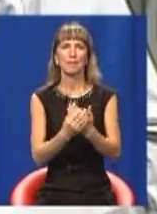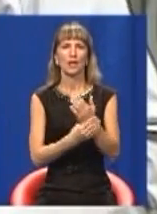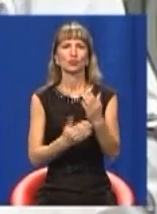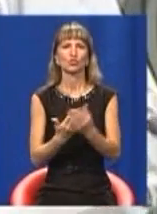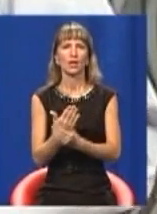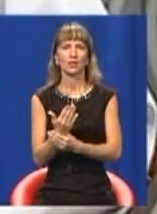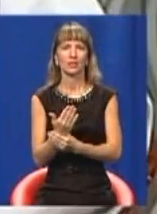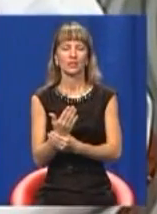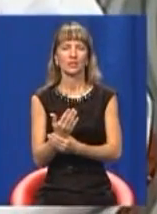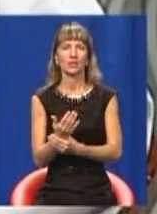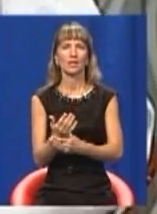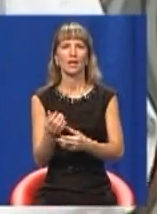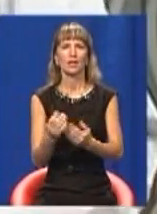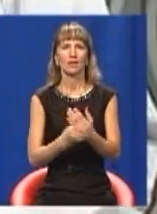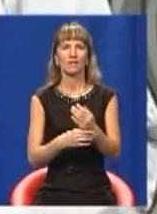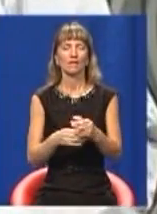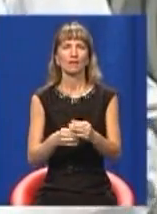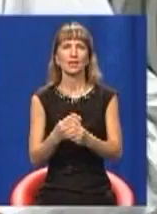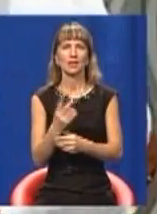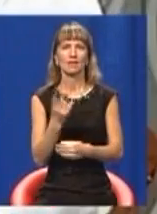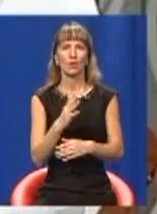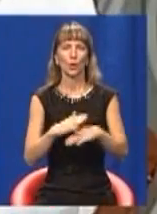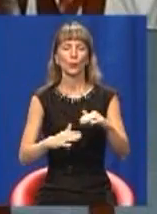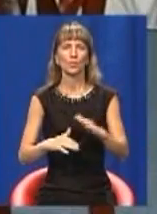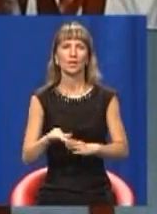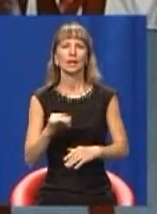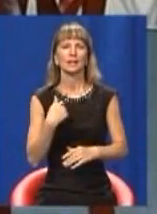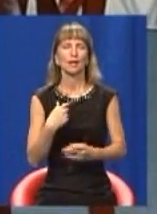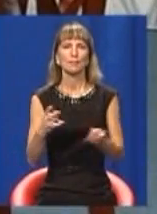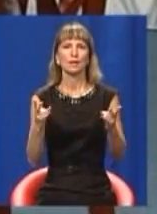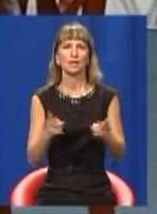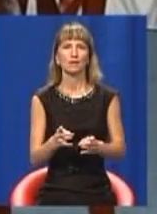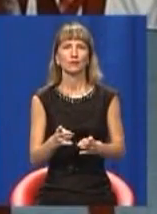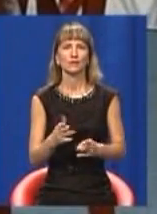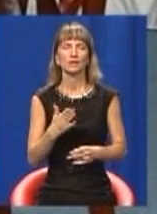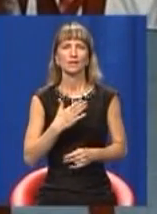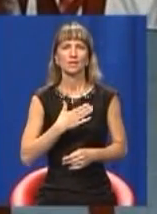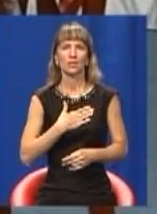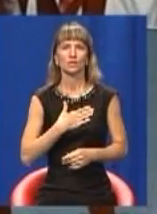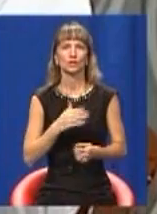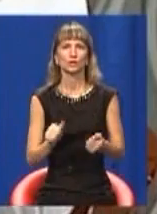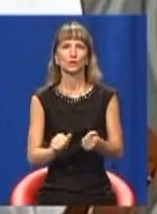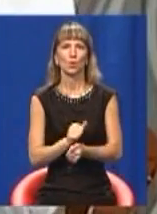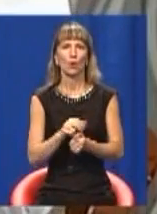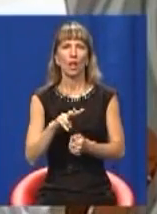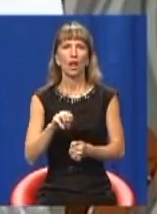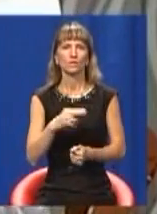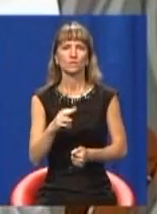перчатки. Амина, одевай перчатки на обе руки. И нам потребуется наш сухой